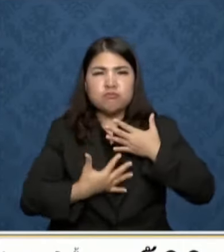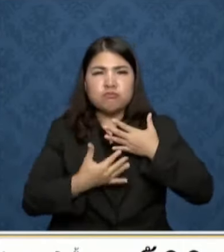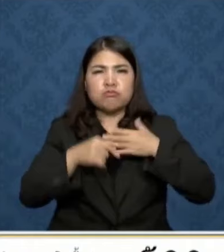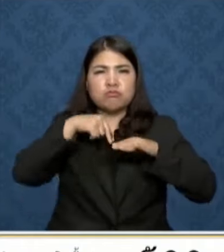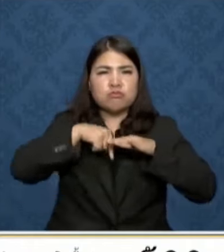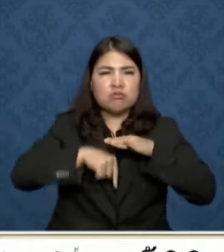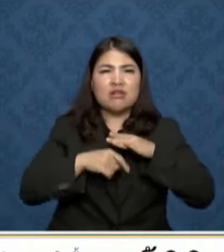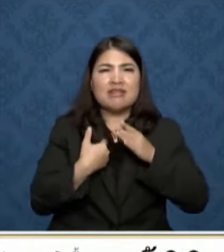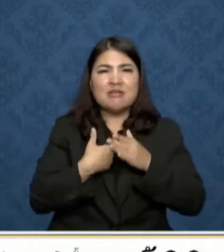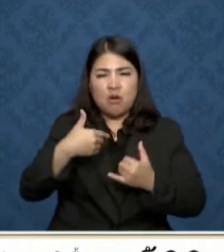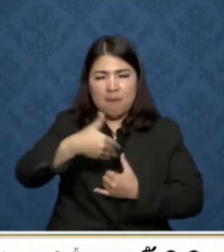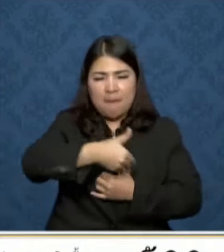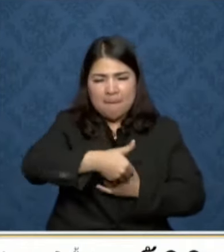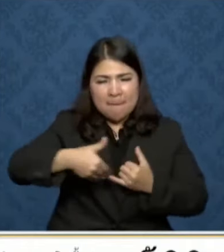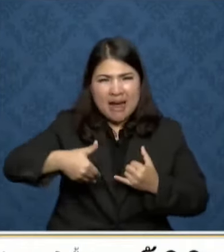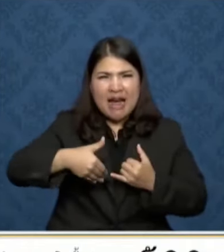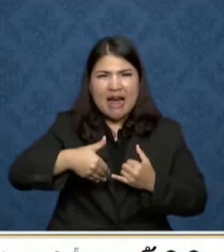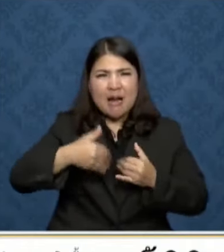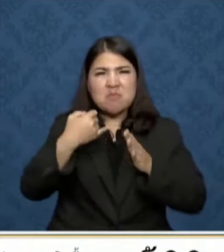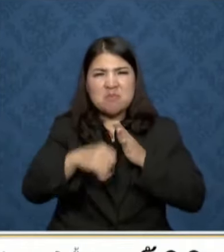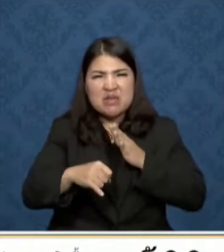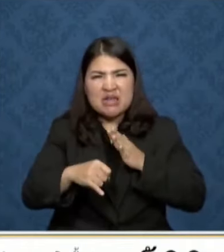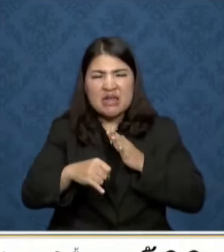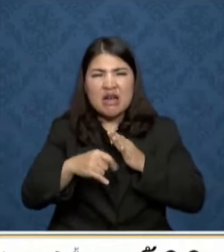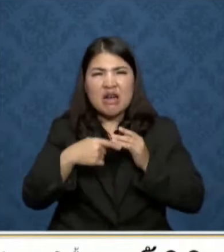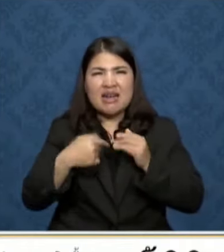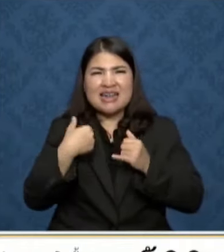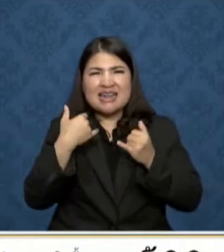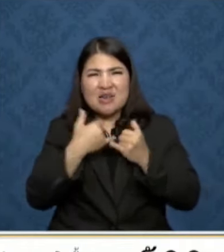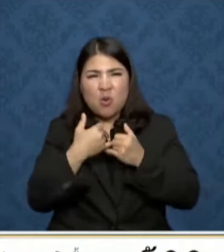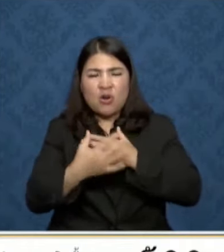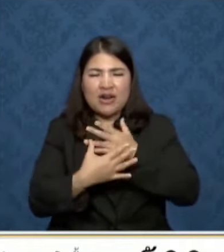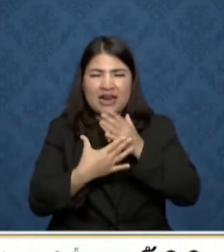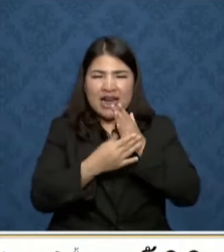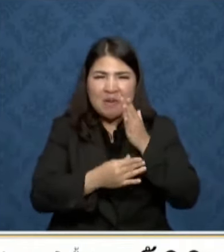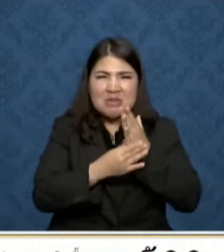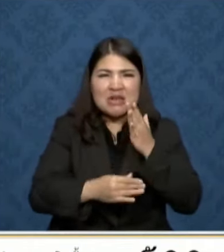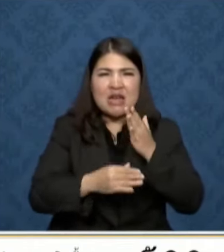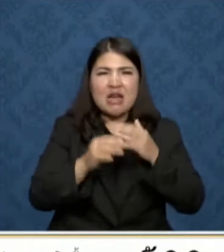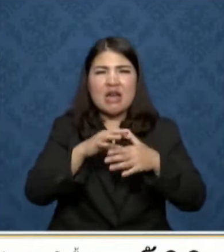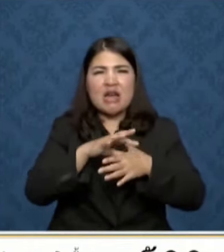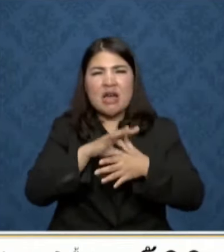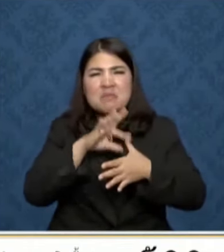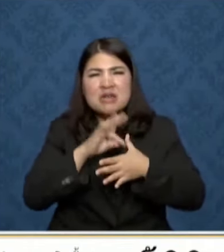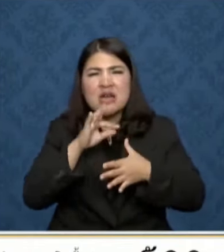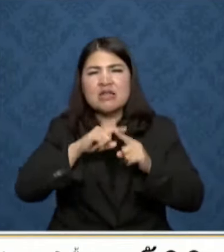มาหรอผ่าผลาด ไปโน reservatผ่าผลาดไปโนกลำเน้อหรอเกิด Britney Spe